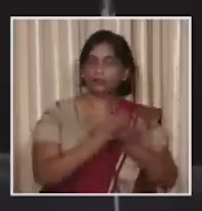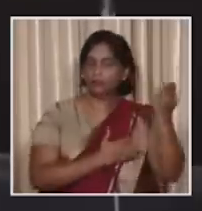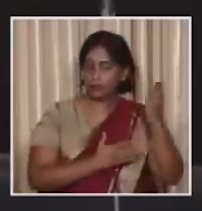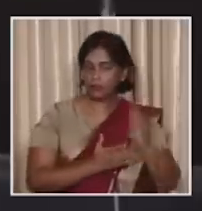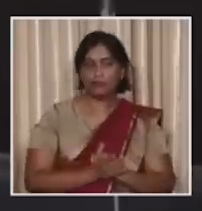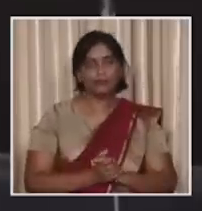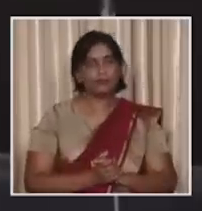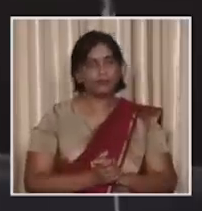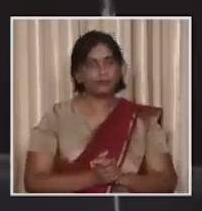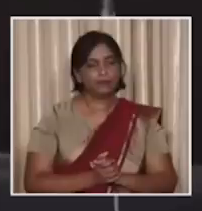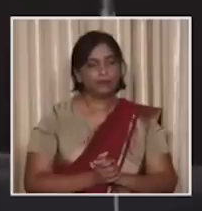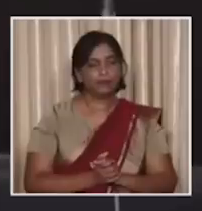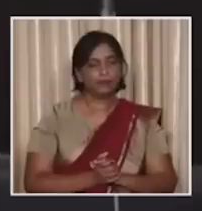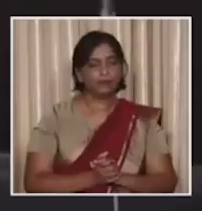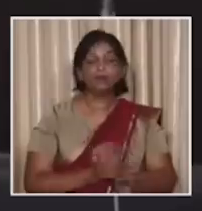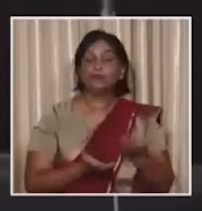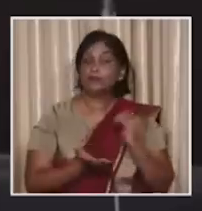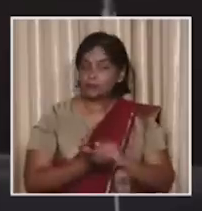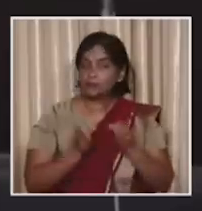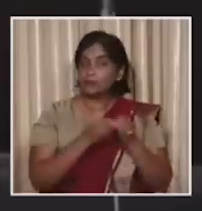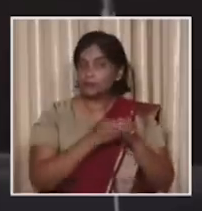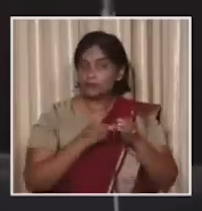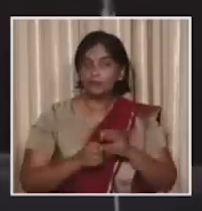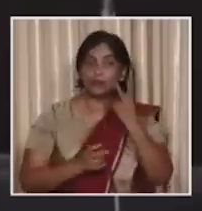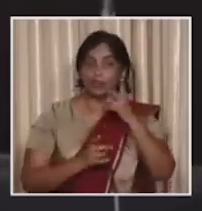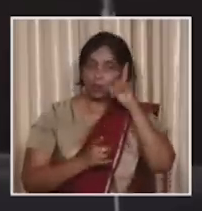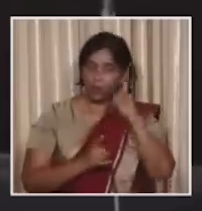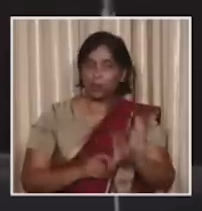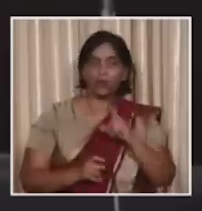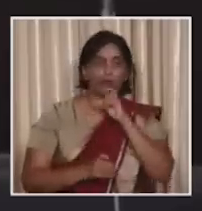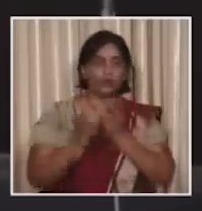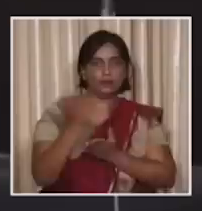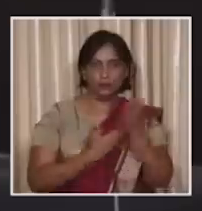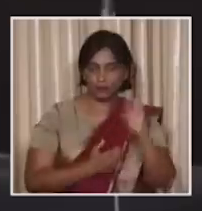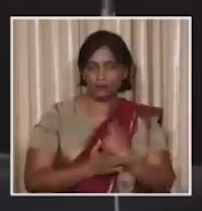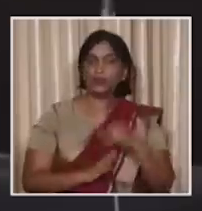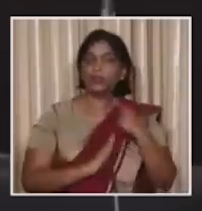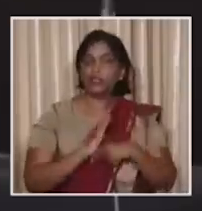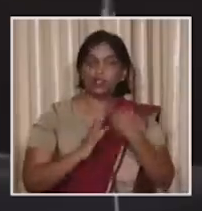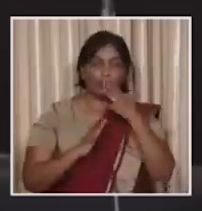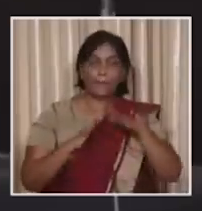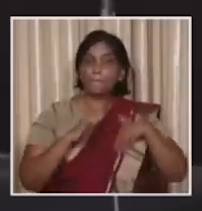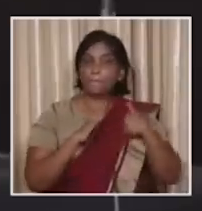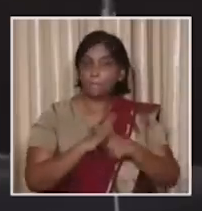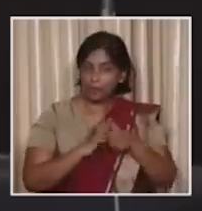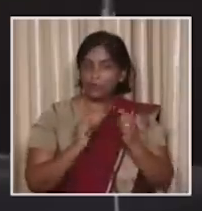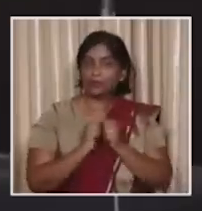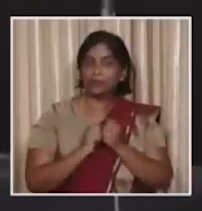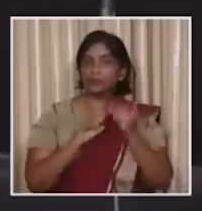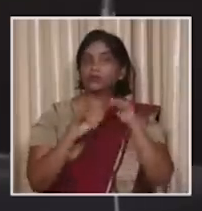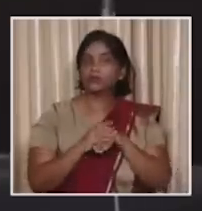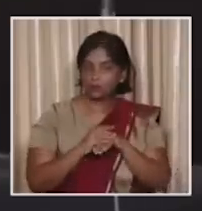නඩුවක් ගොනු කළා තිබ්බා. තවත් කණ්ඩායම් දෙකක් ඒ විදිහට නඩු ගොනු කළා තිබුණා. ශ්‍රී ලංකා විදුහල්පති සේවයේ